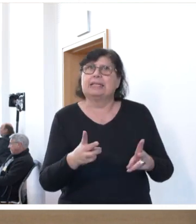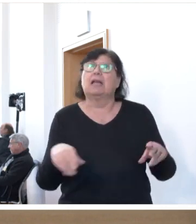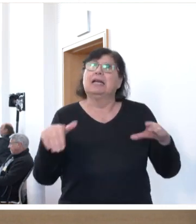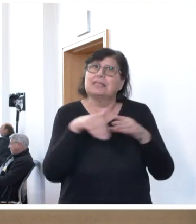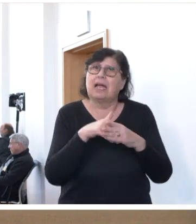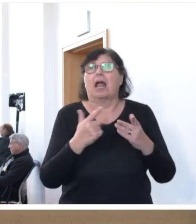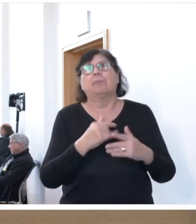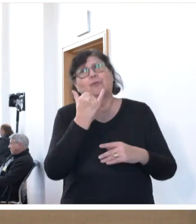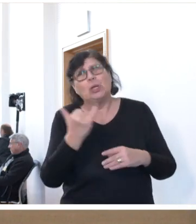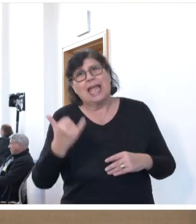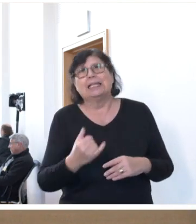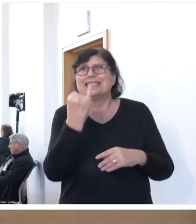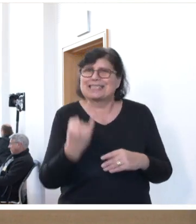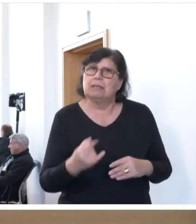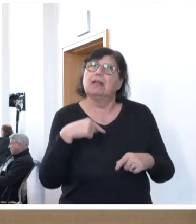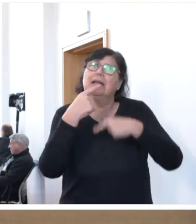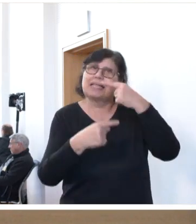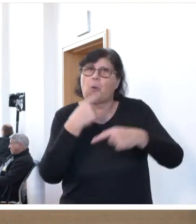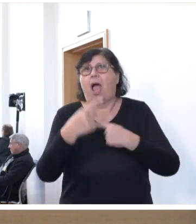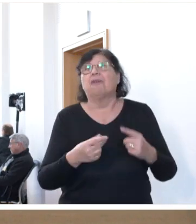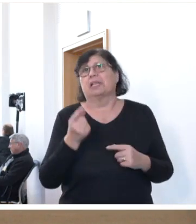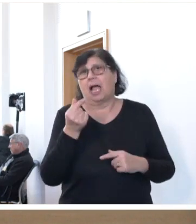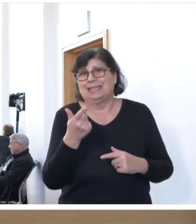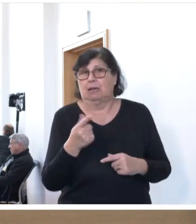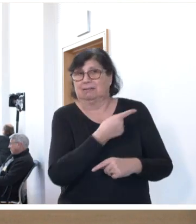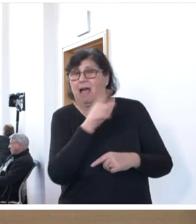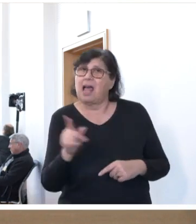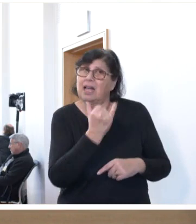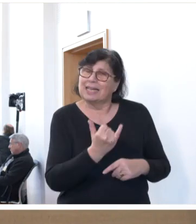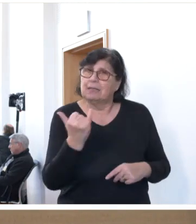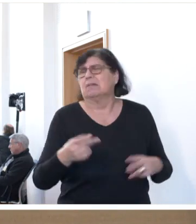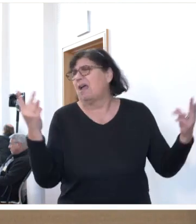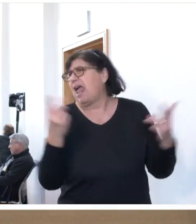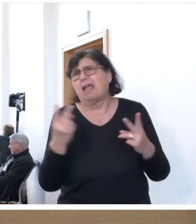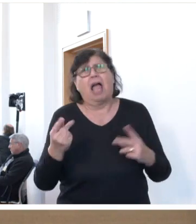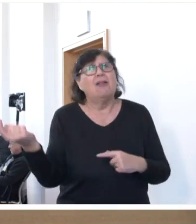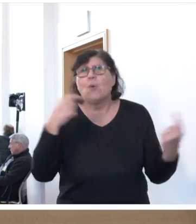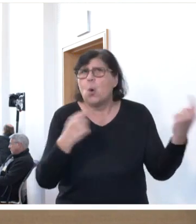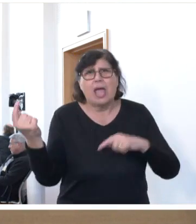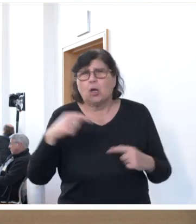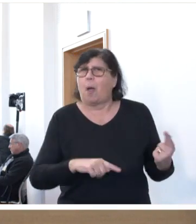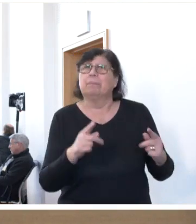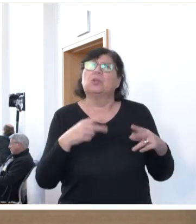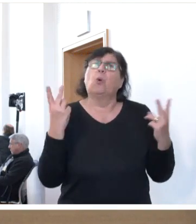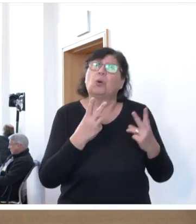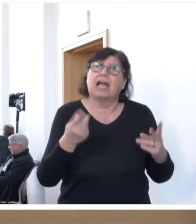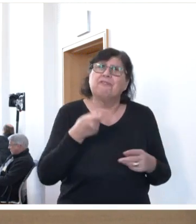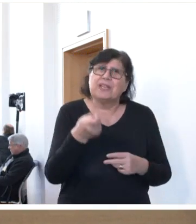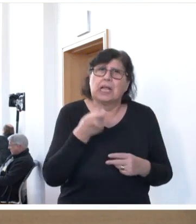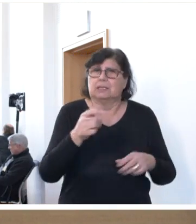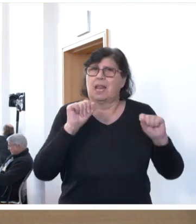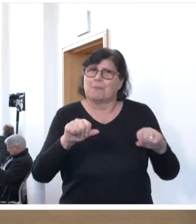Kind dauerhaft garantieren. Alle Kinder müssen unabhängig von ihrer Herkunft und den finanziellen Möglichkeiten